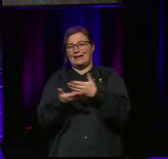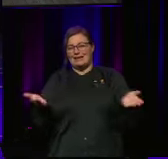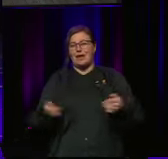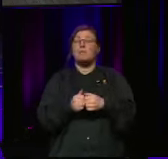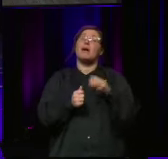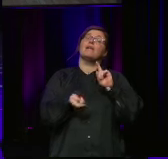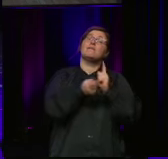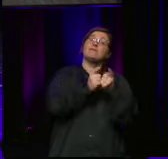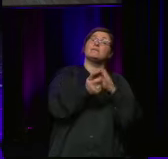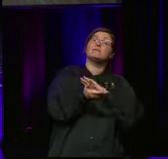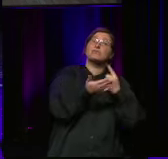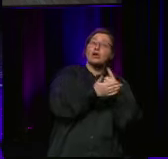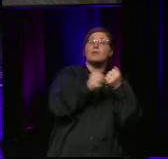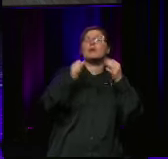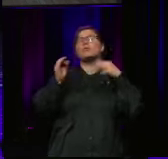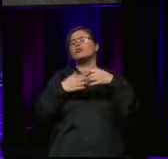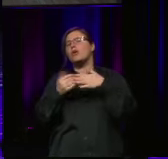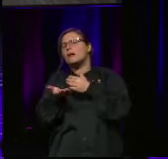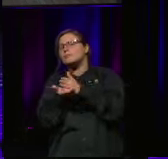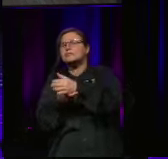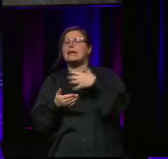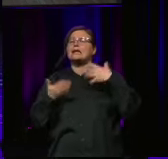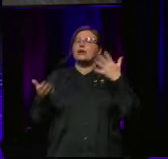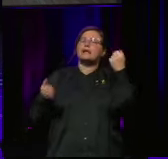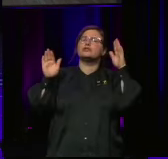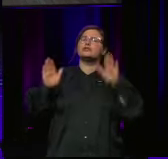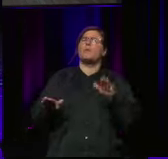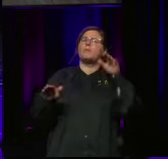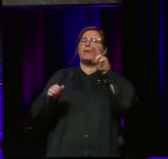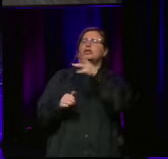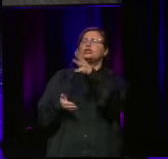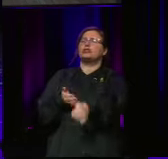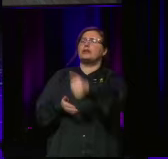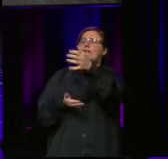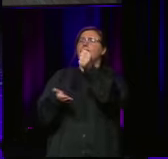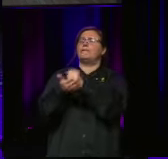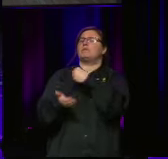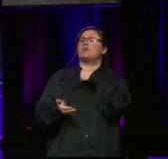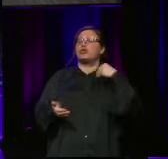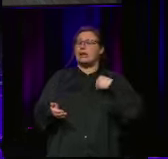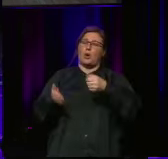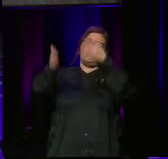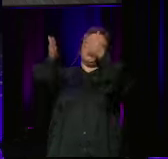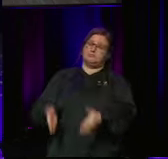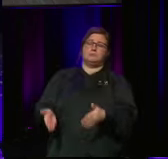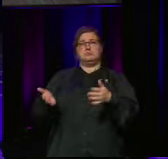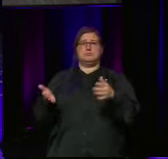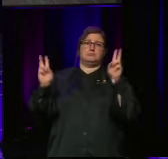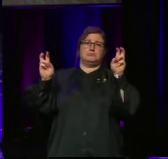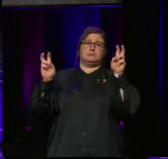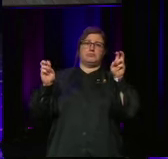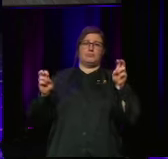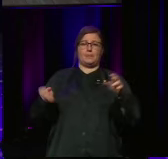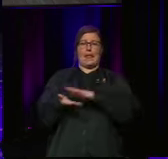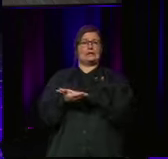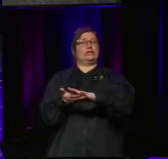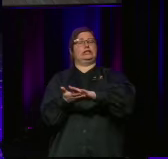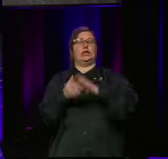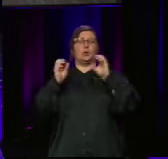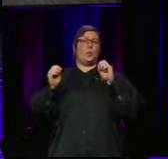det här med hur man ska genomföra att riksdagen kan stoppa en tillsättning av en i övrigt då, låt säga, fläckfri person.